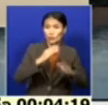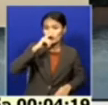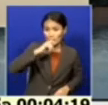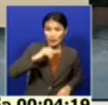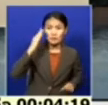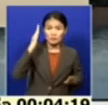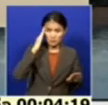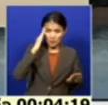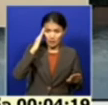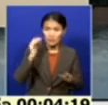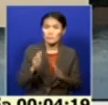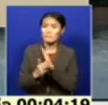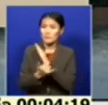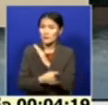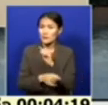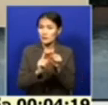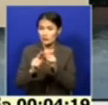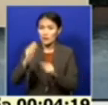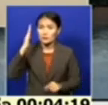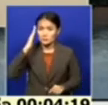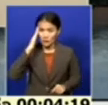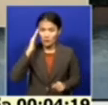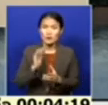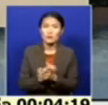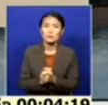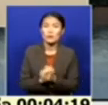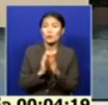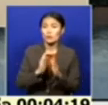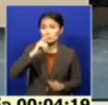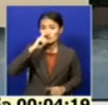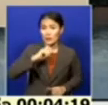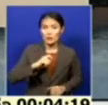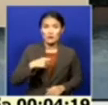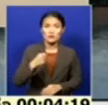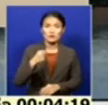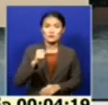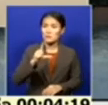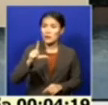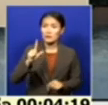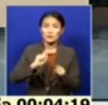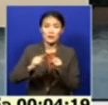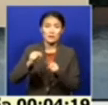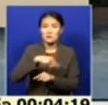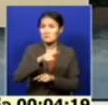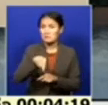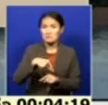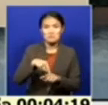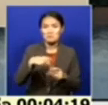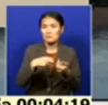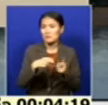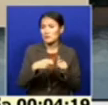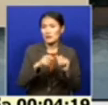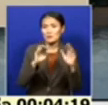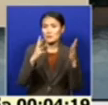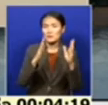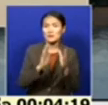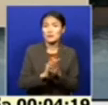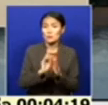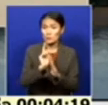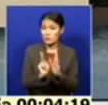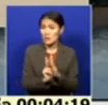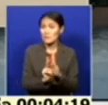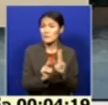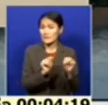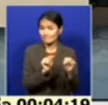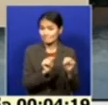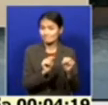ประเด็นของมาตราดังกล่าวนะฮะและก็การรับรู้ของมาตราดังกล่าวทั้งในกลุ่ม